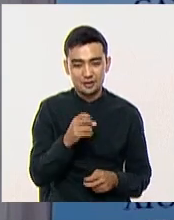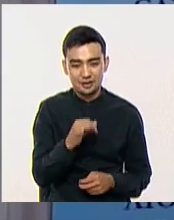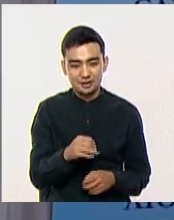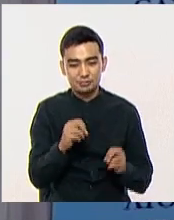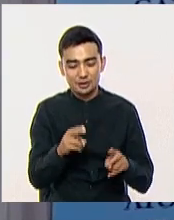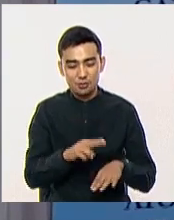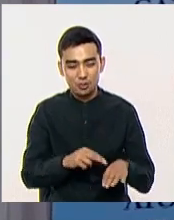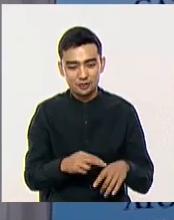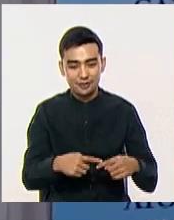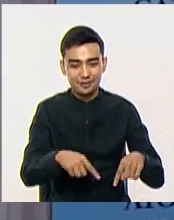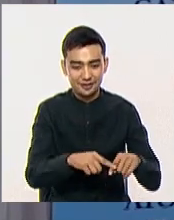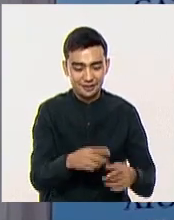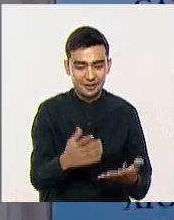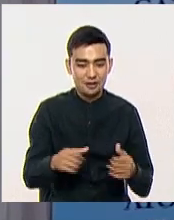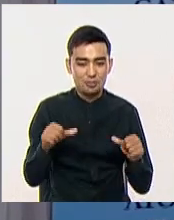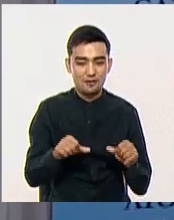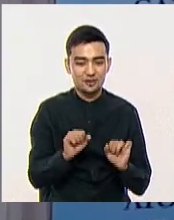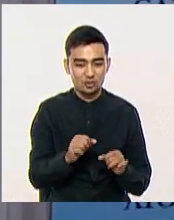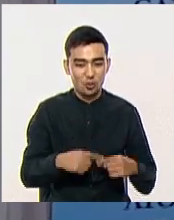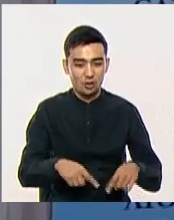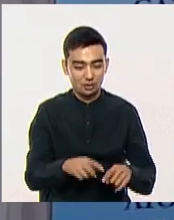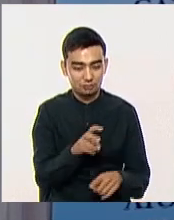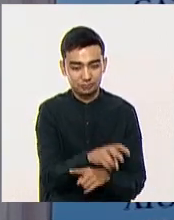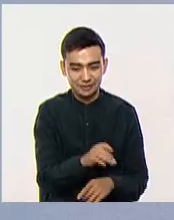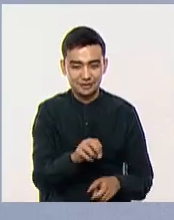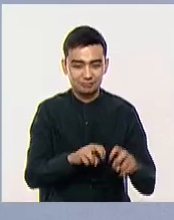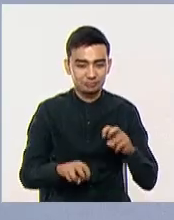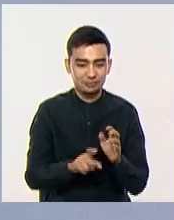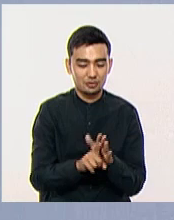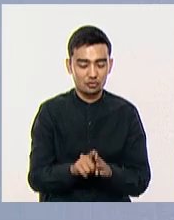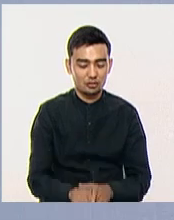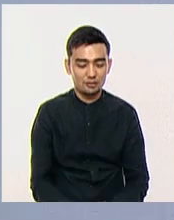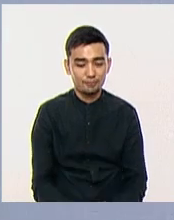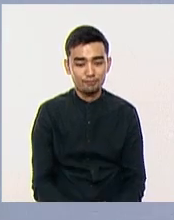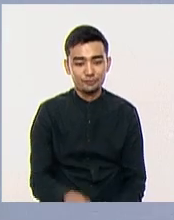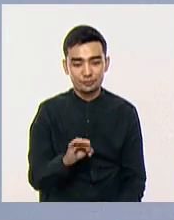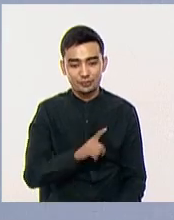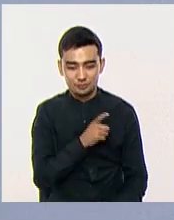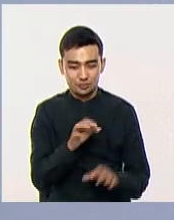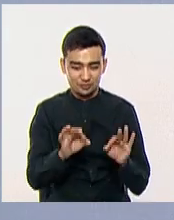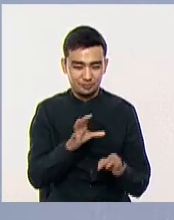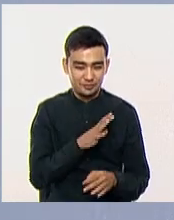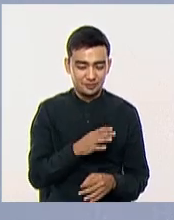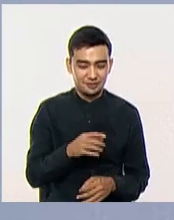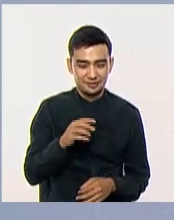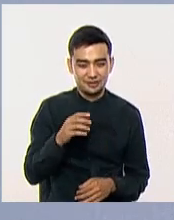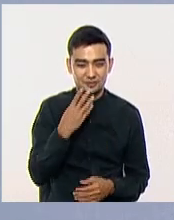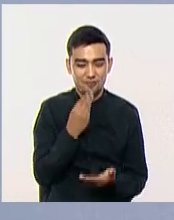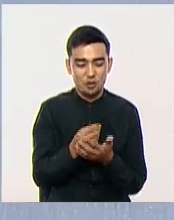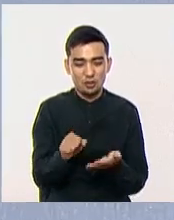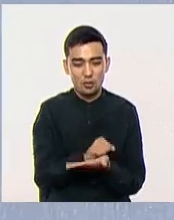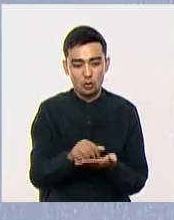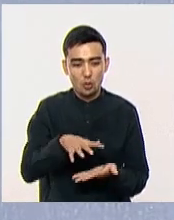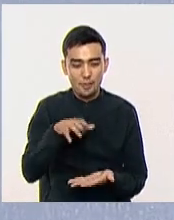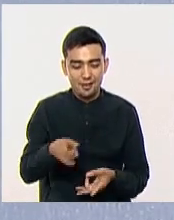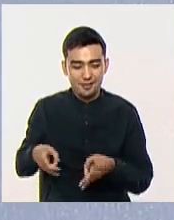полицейское отделение, либо органов правопорядка данного государства и осуществляют поиск. Также специалисты советуют оставить на родине копии своих документов,